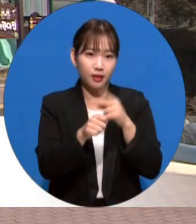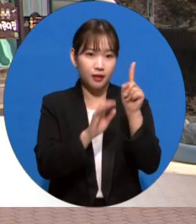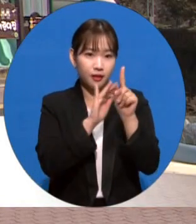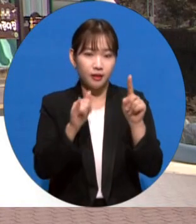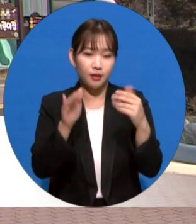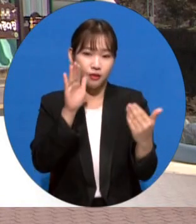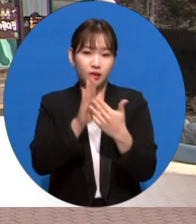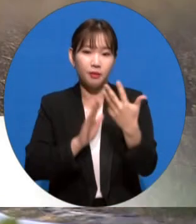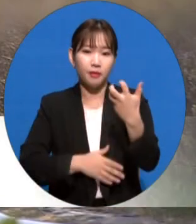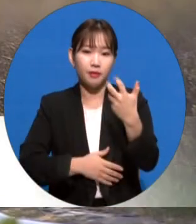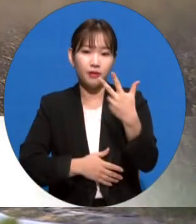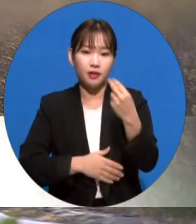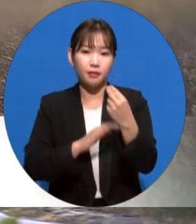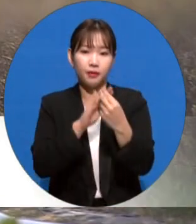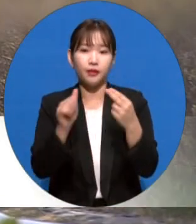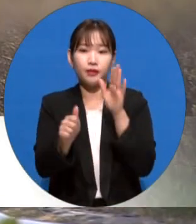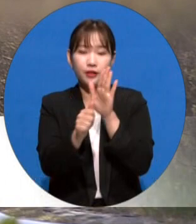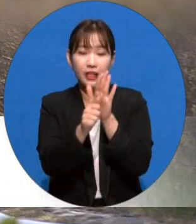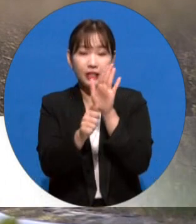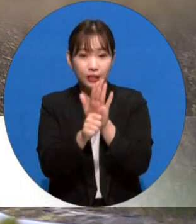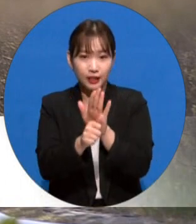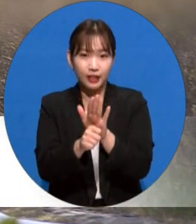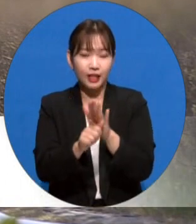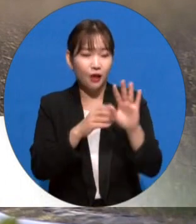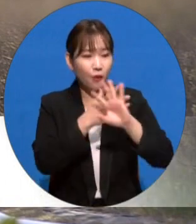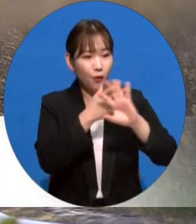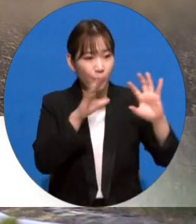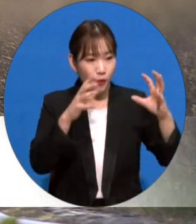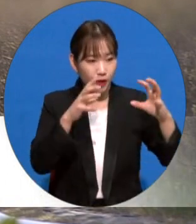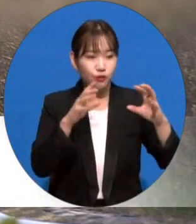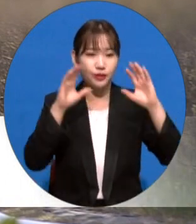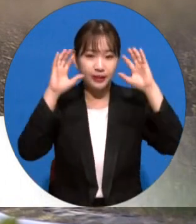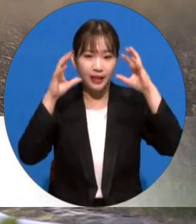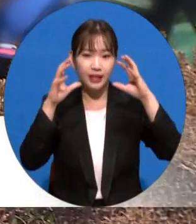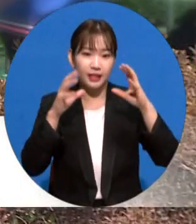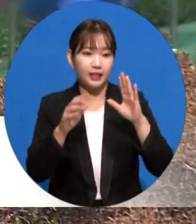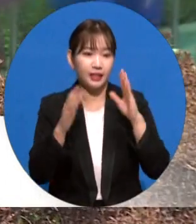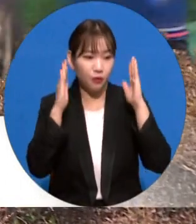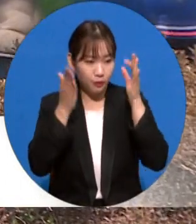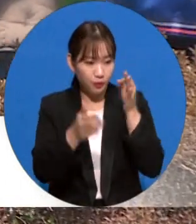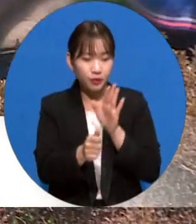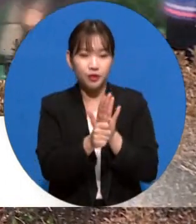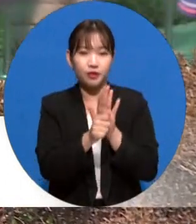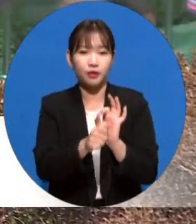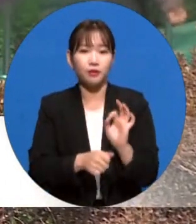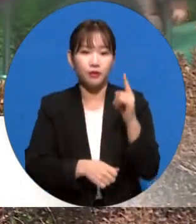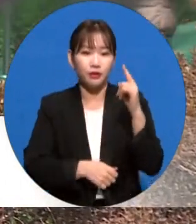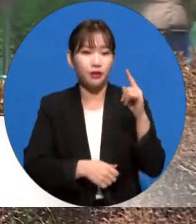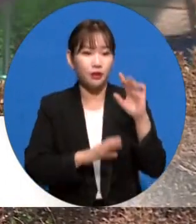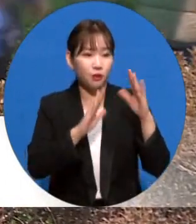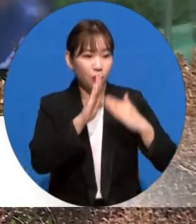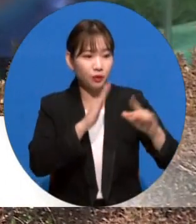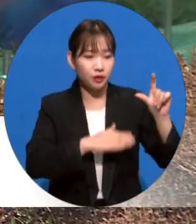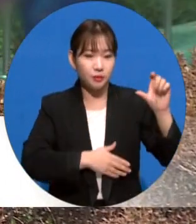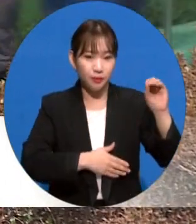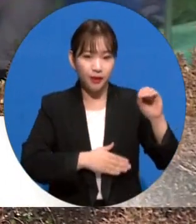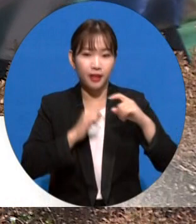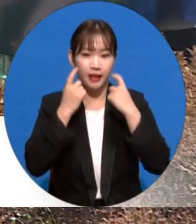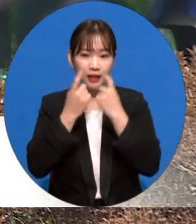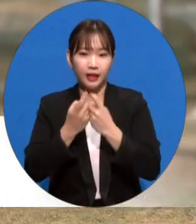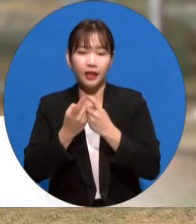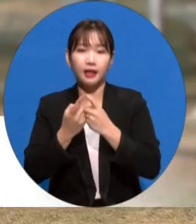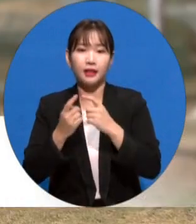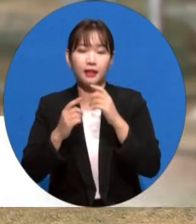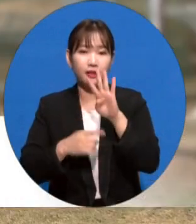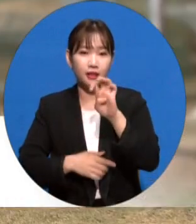최대 87만 원을 지원하고 외국 국적 유아 학비 지원을 신설해 공립 15만 원, 사립 43만 원을